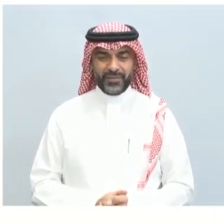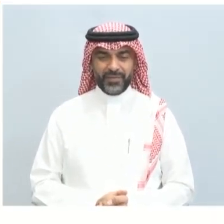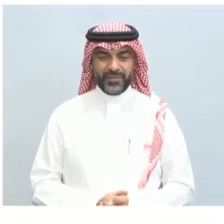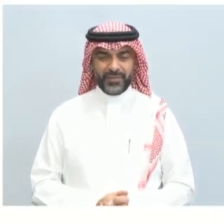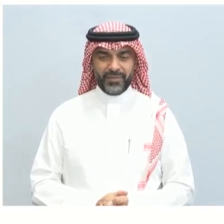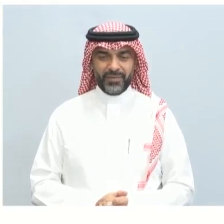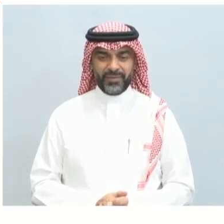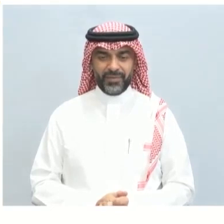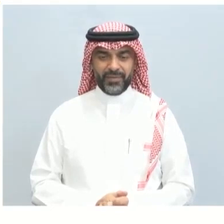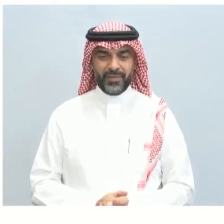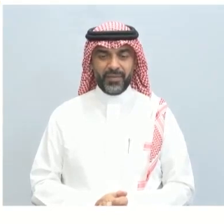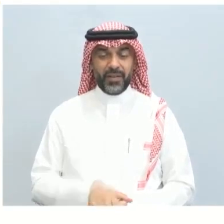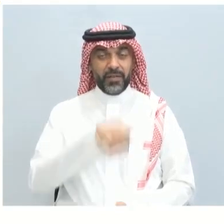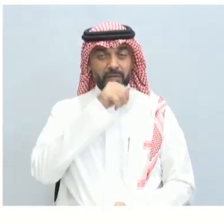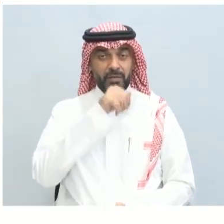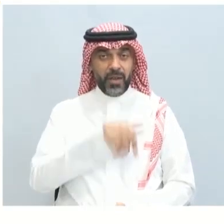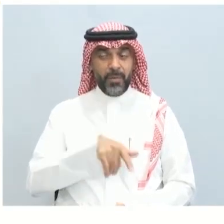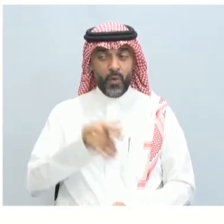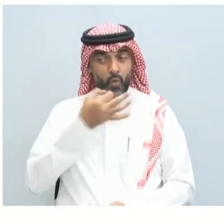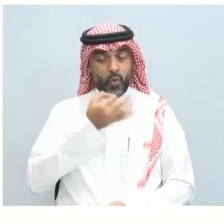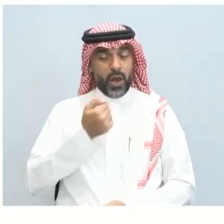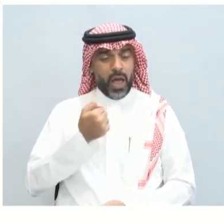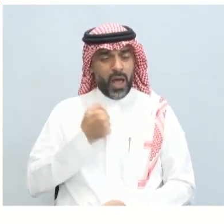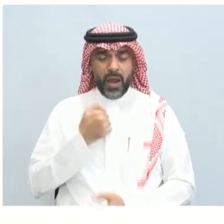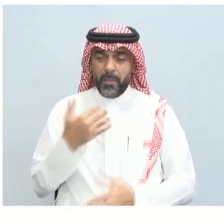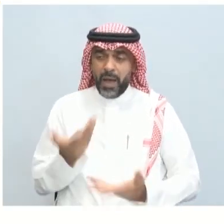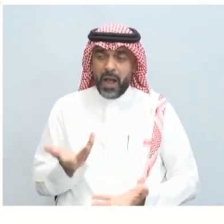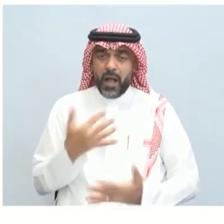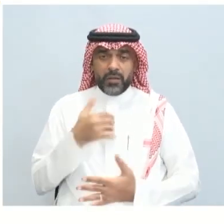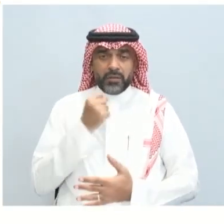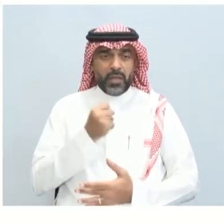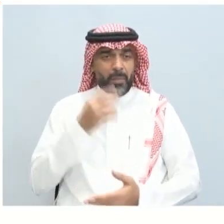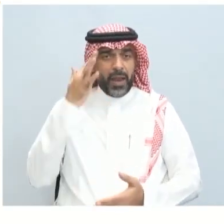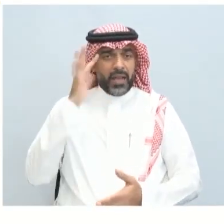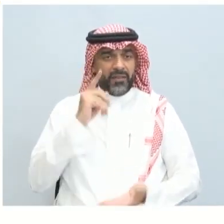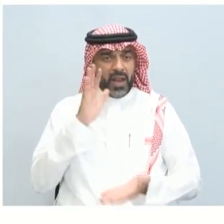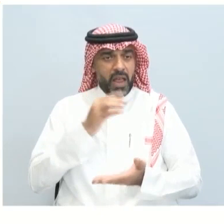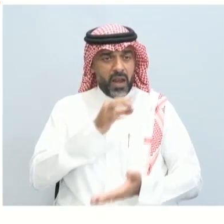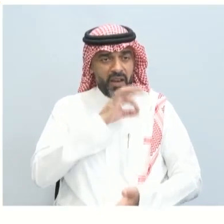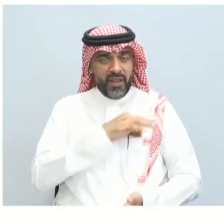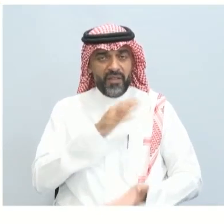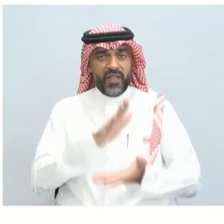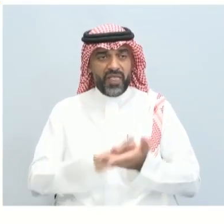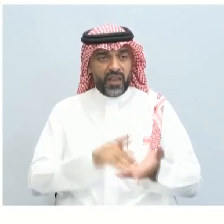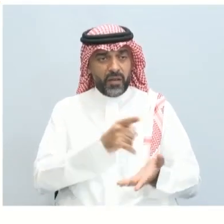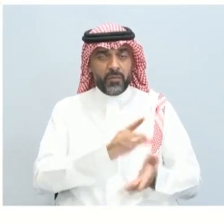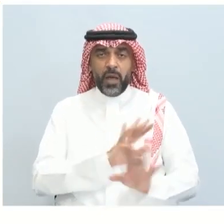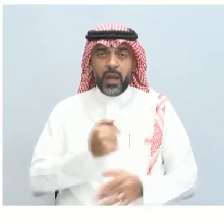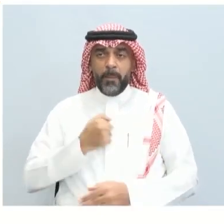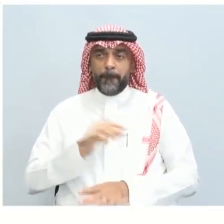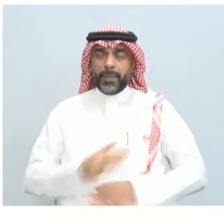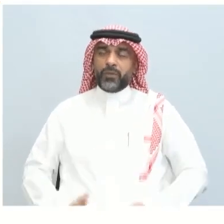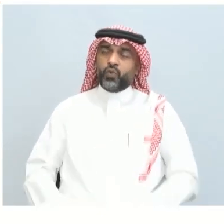يلجا الى الله دائما النبي صلى الله عليه وسلم صرح انه لا يملك لنفسه نفعا ولا مره اذا النبي صلى الله عليه وسلم بشر